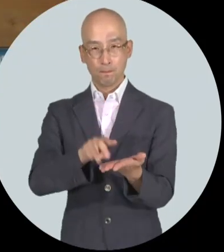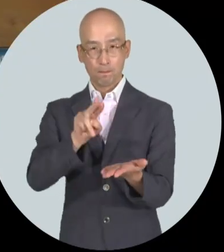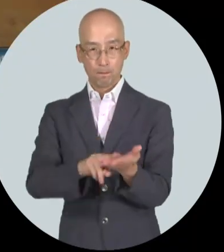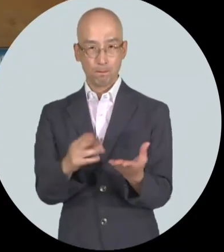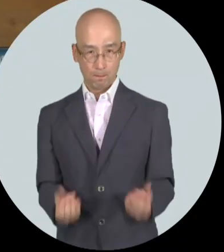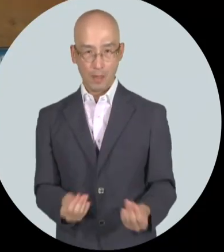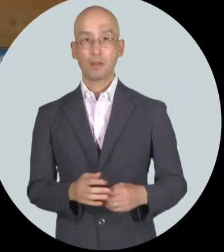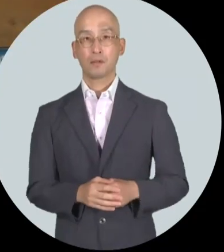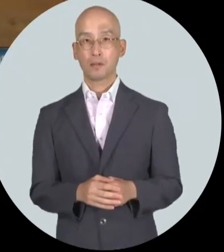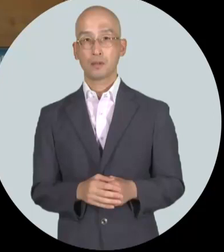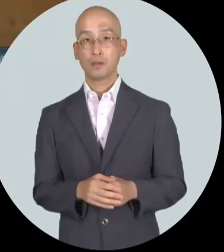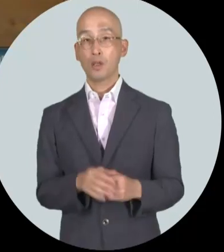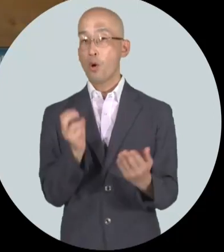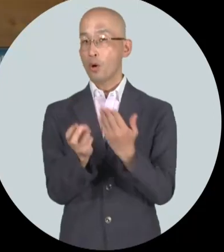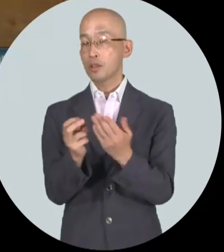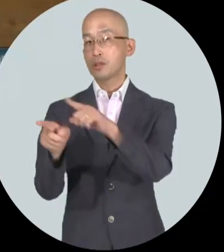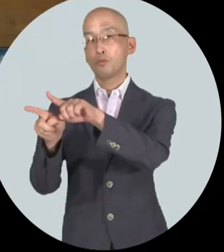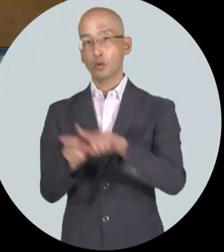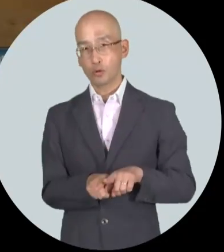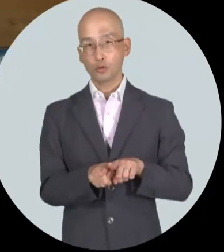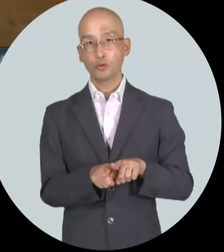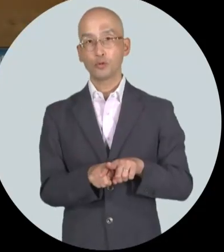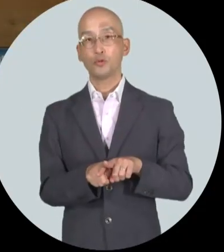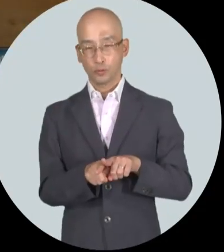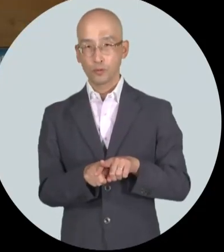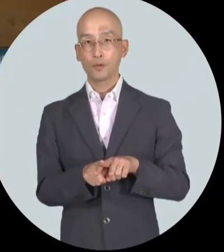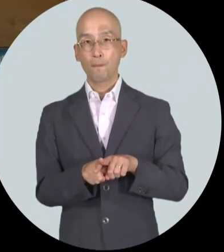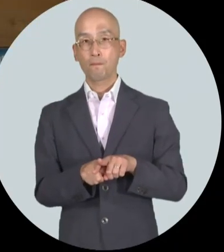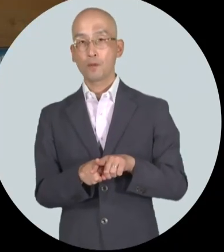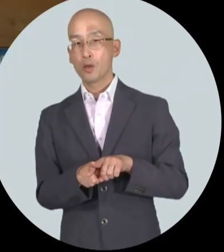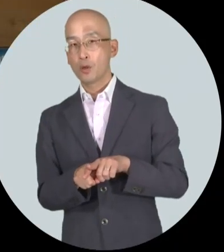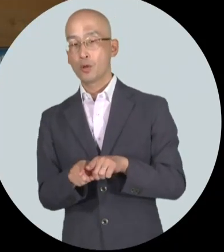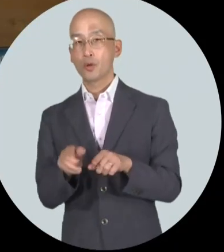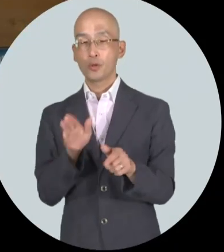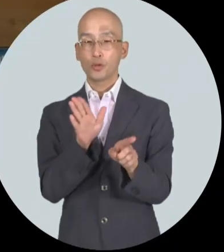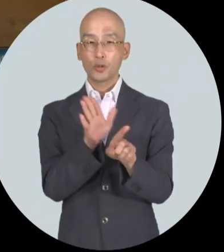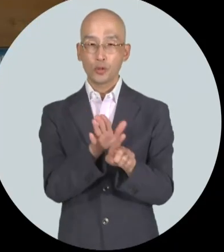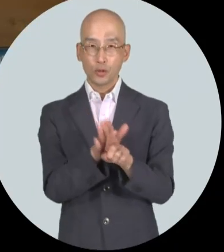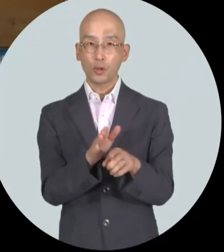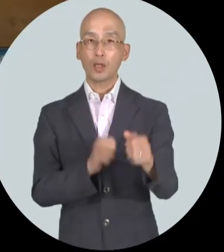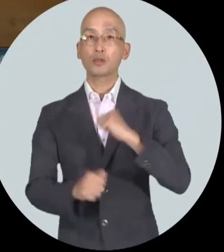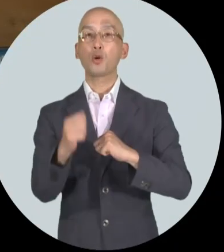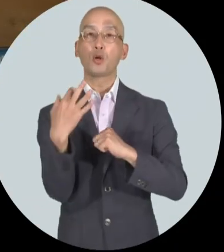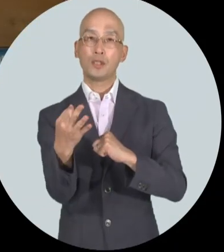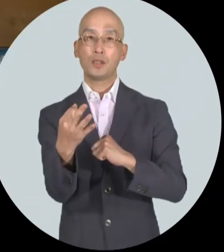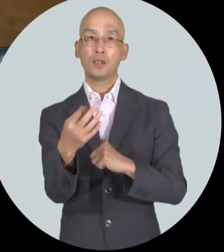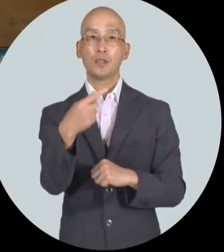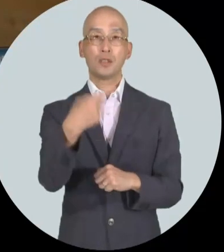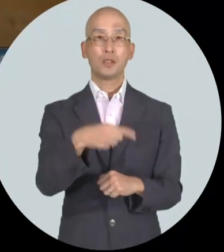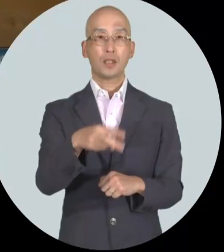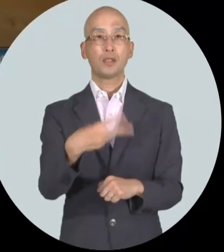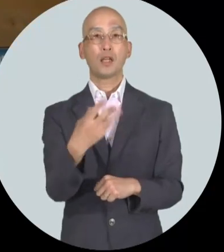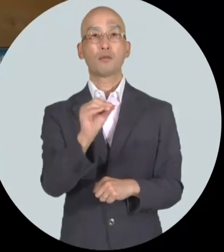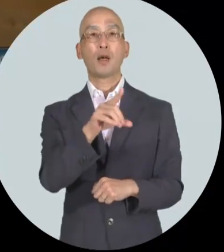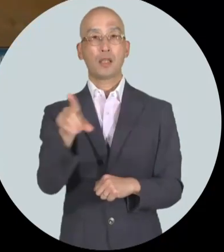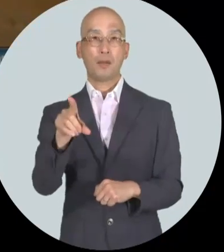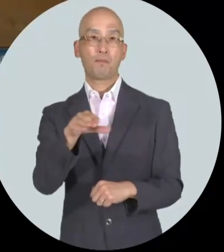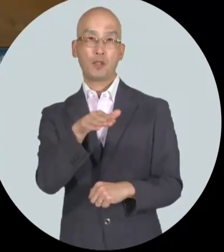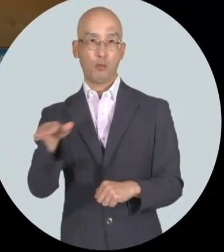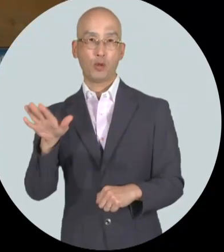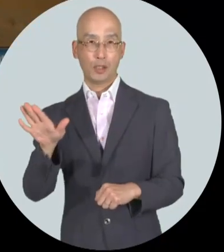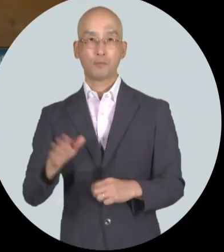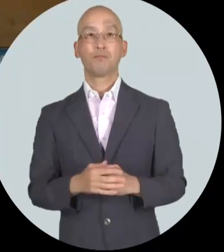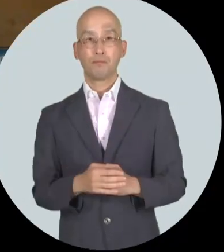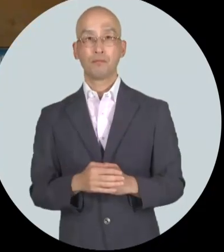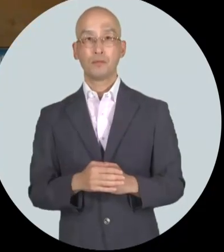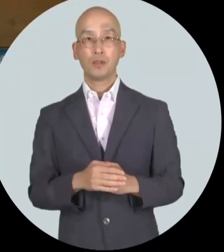づくものとして、急の救助活動費に1200万円規模ということで、これは避難所